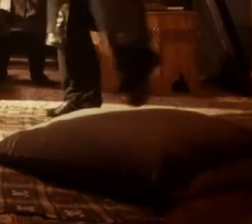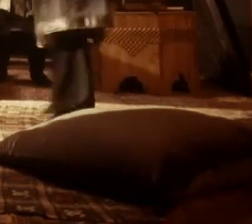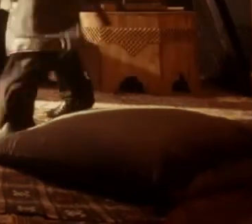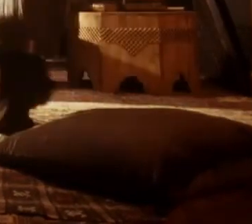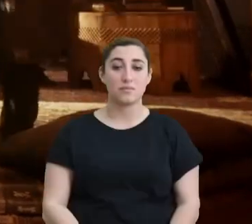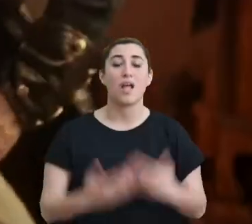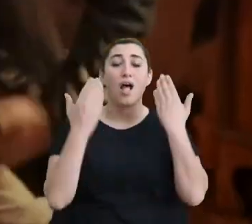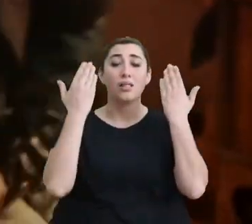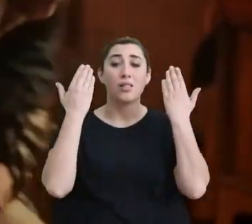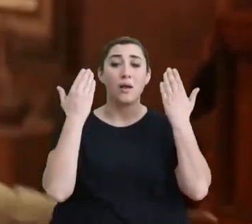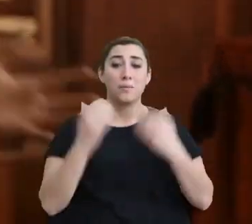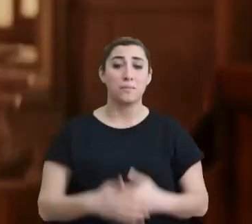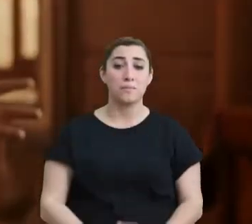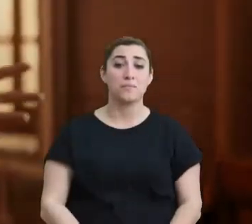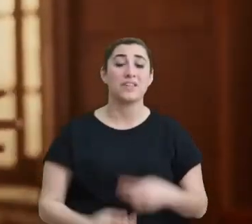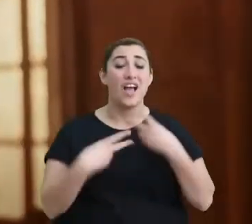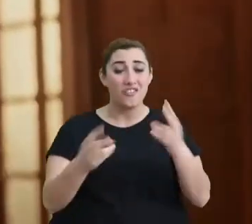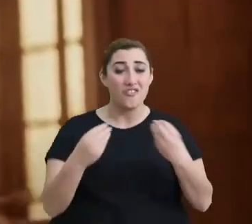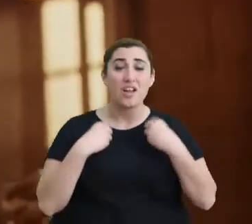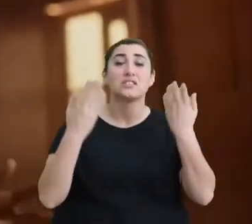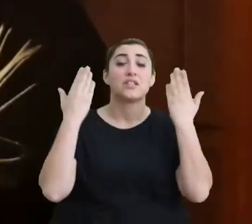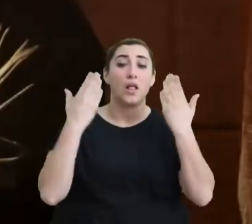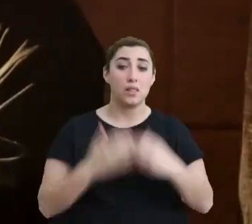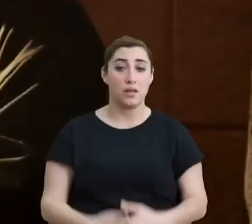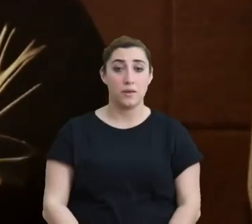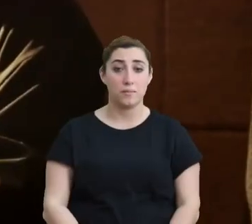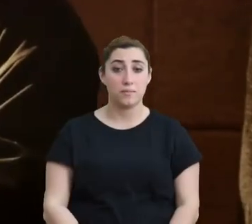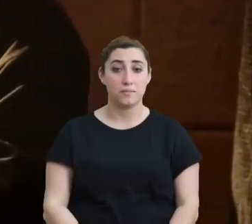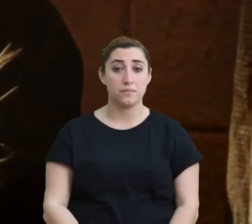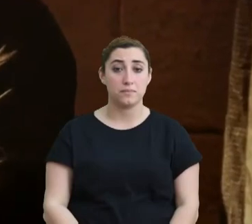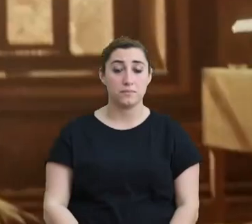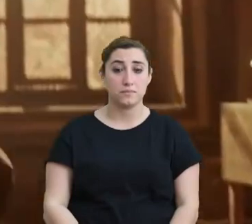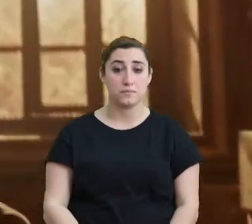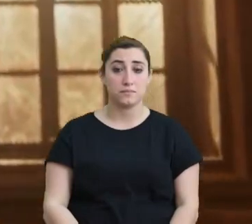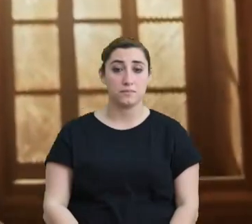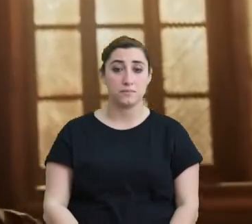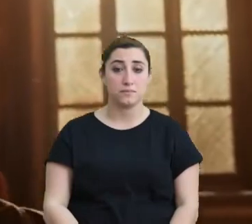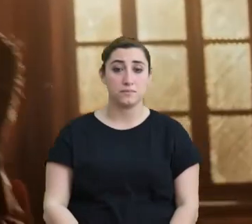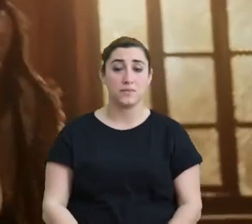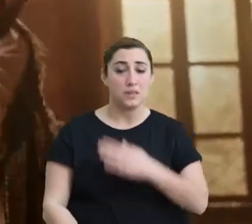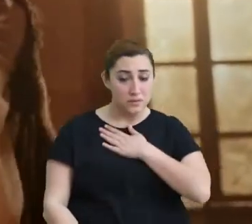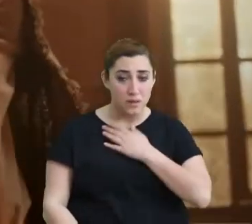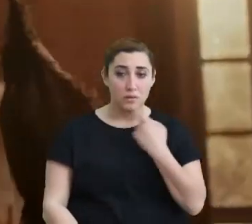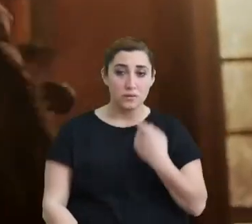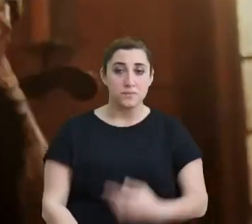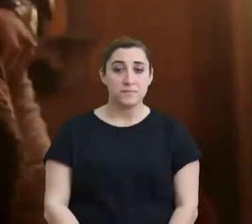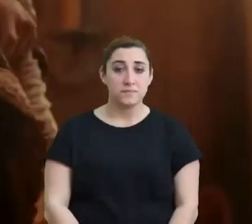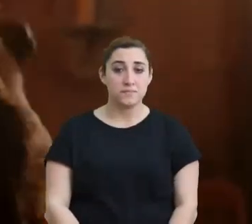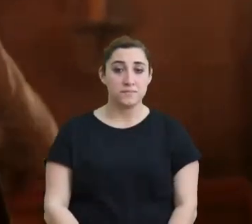verdi. Allah'ım bağışla ya Rabbi. Kollarından kaldırdılar, götürüyorlar.